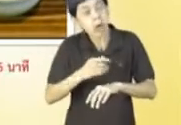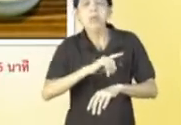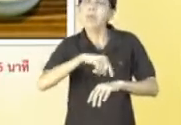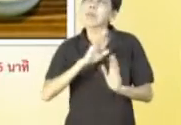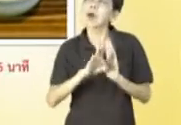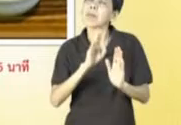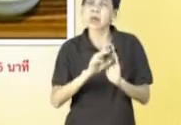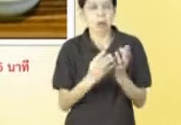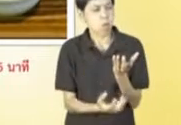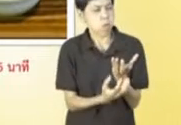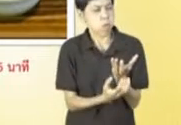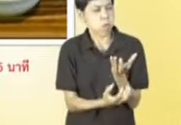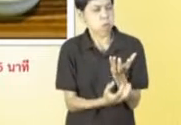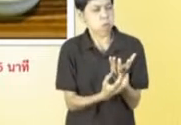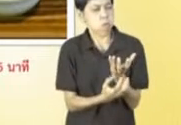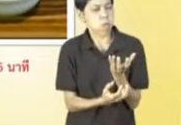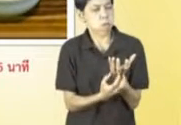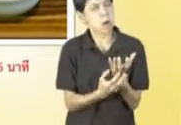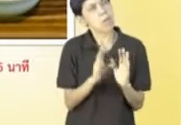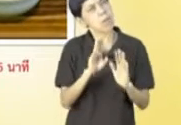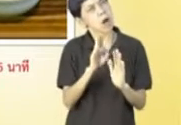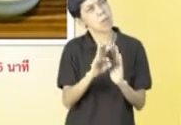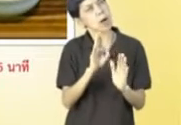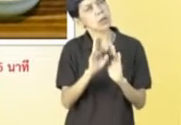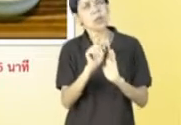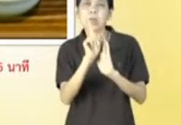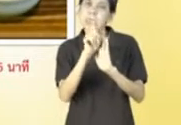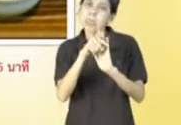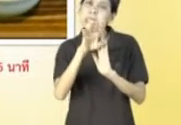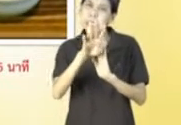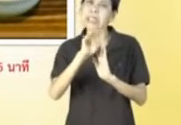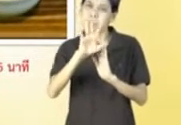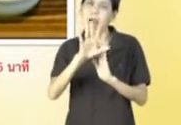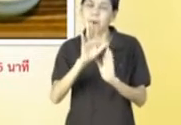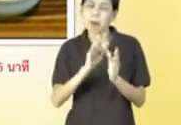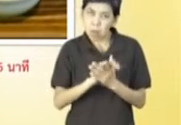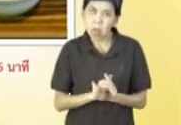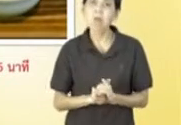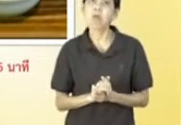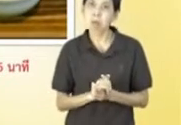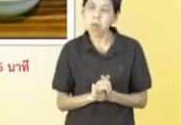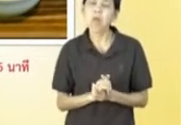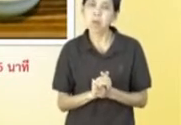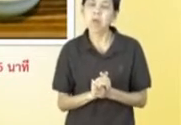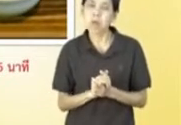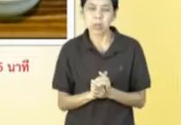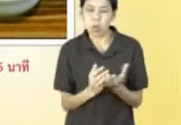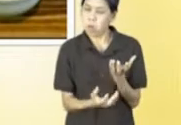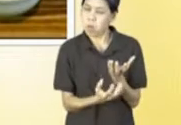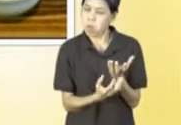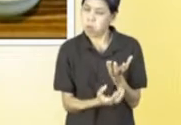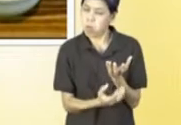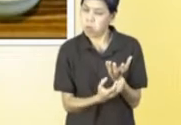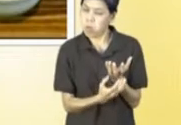ช้เวลาต้มให้สุกนะครับประมาณอย่างน้อยก็ประมาณมี45นาทีนะ แล้วมีเคล็ดลับ ต้องต้มให้นิ่มด้วยนะ